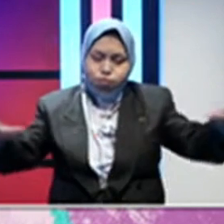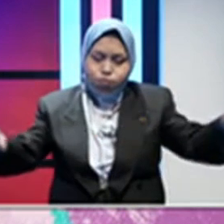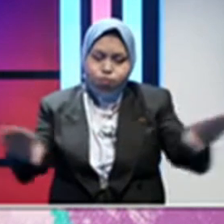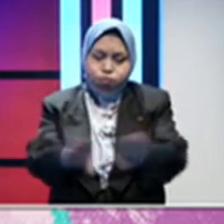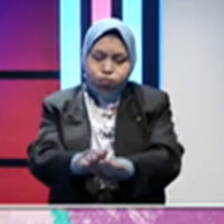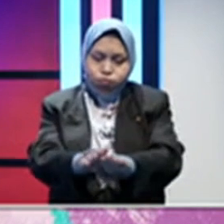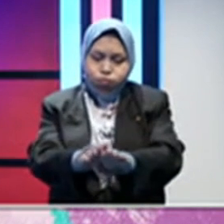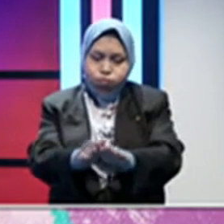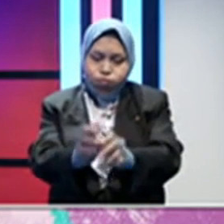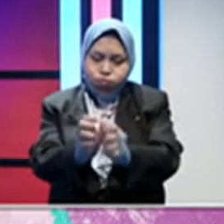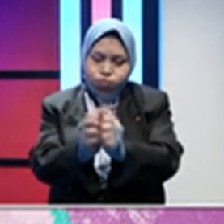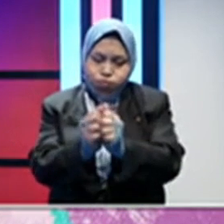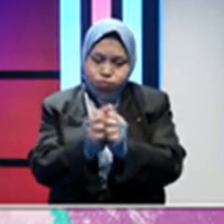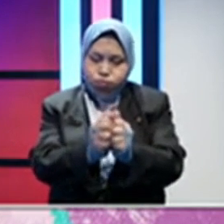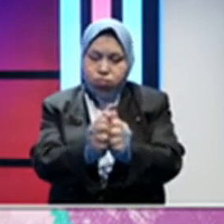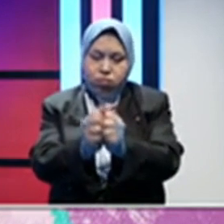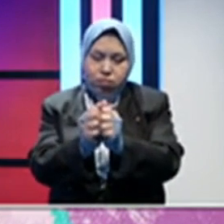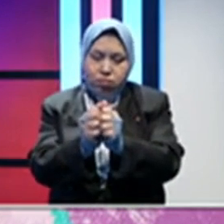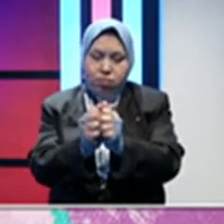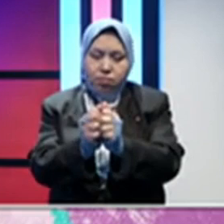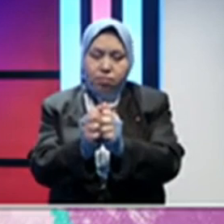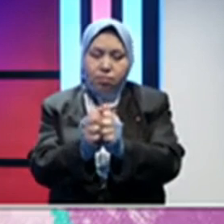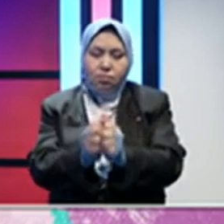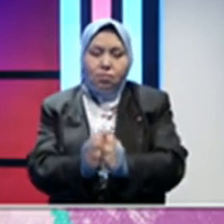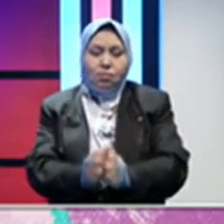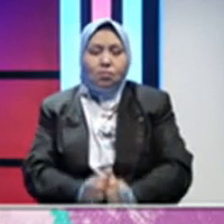وبداره الأرض